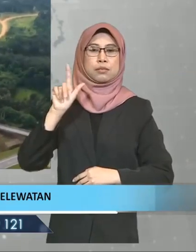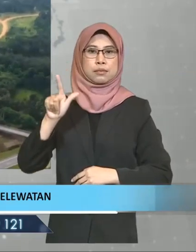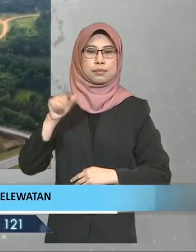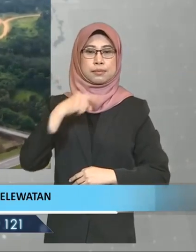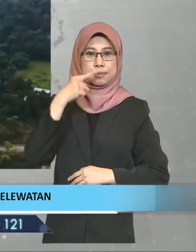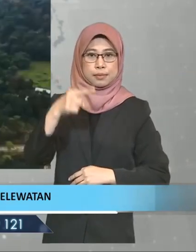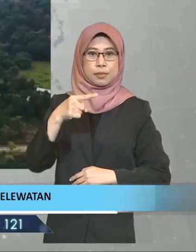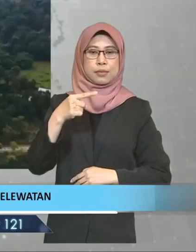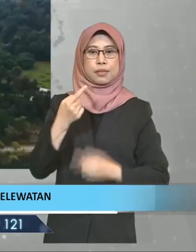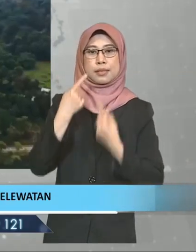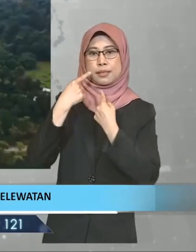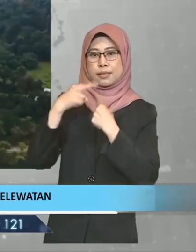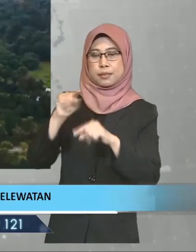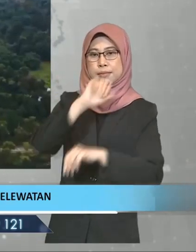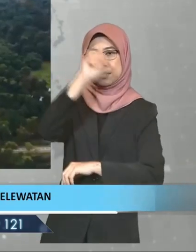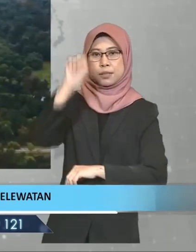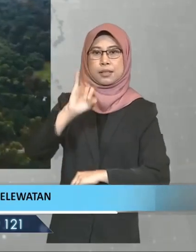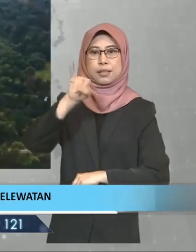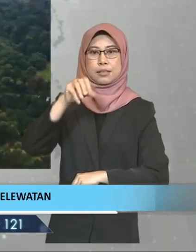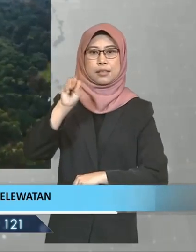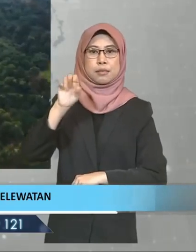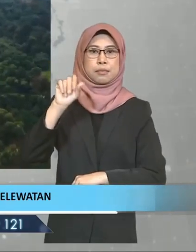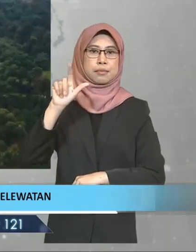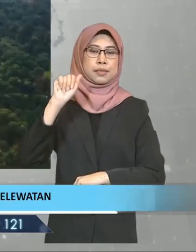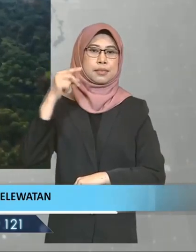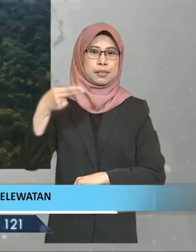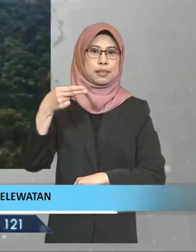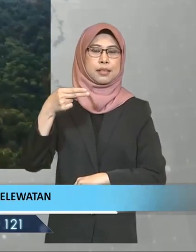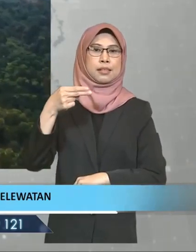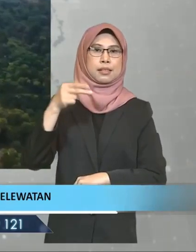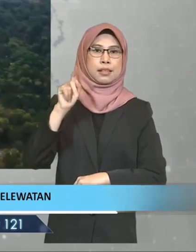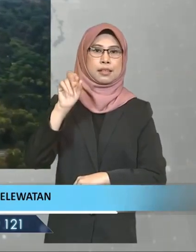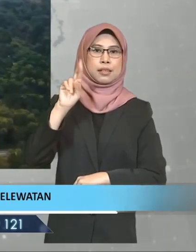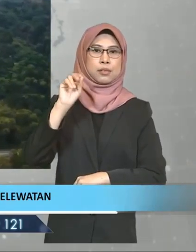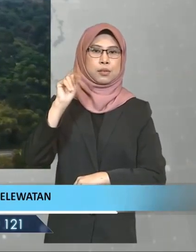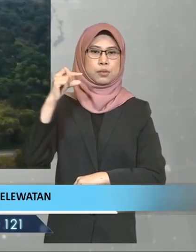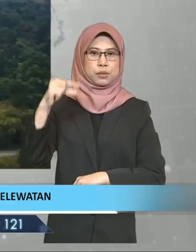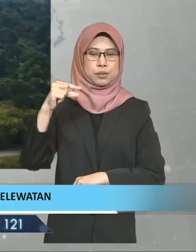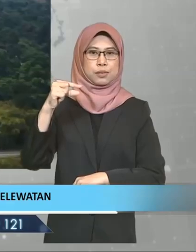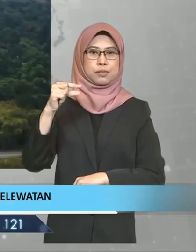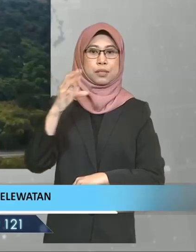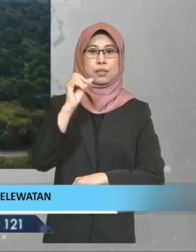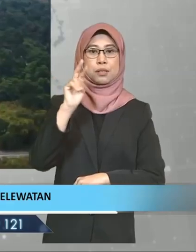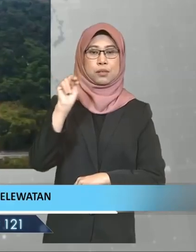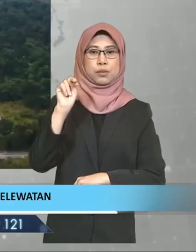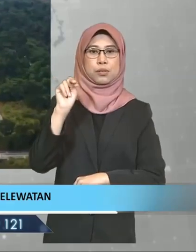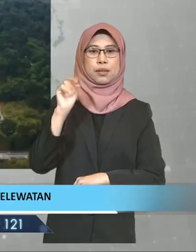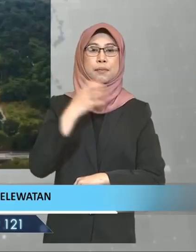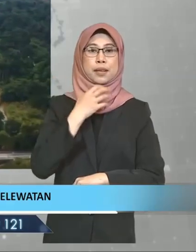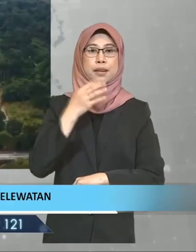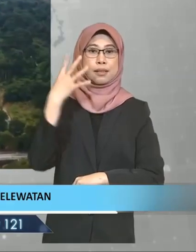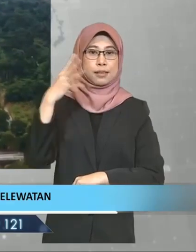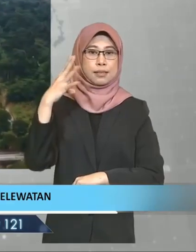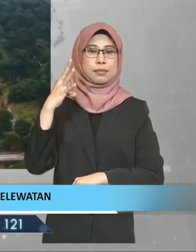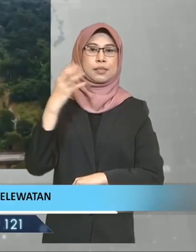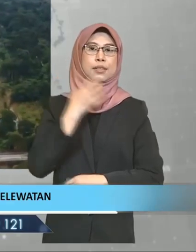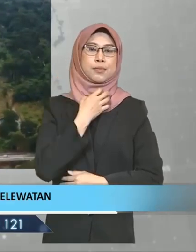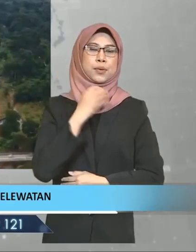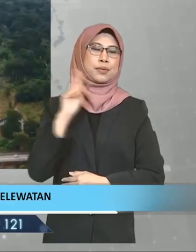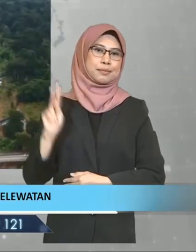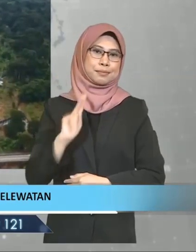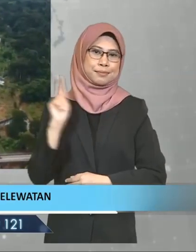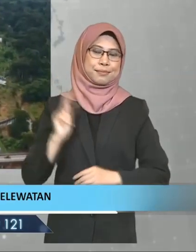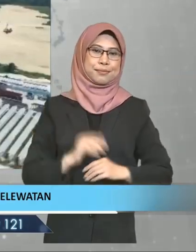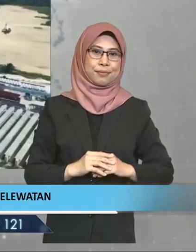demikian ketika menjawab soalan camilan zakarya di entrong pada persidangan John perak ke-14 di Ipoh perak pada